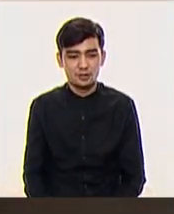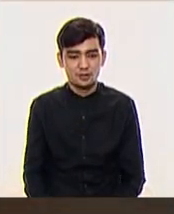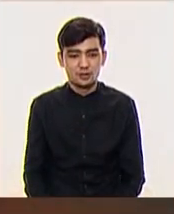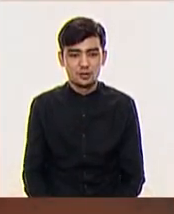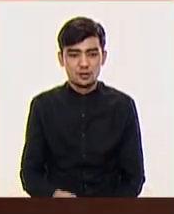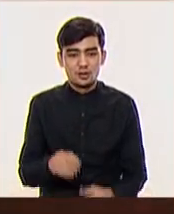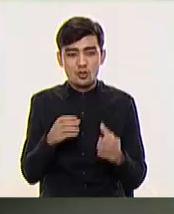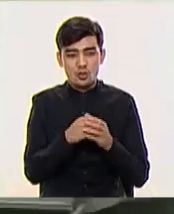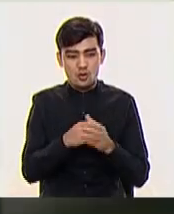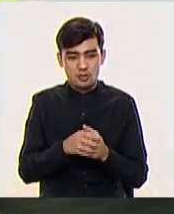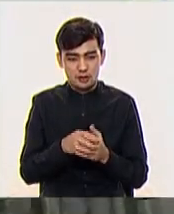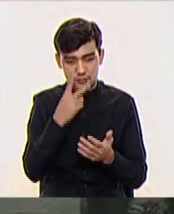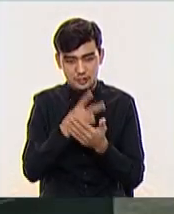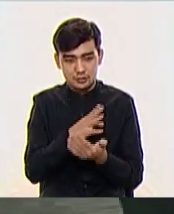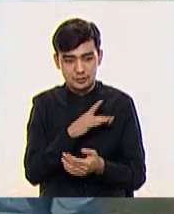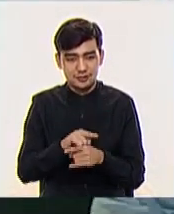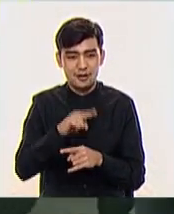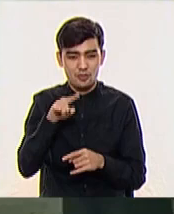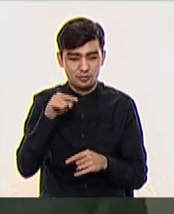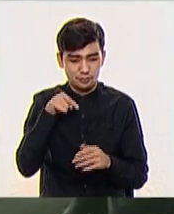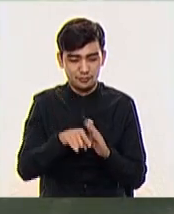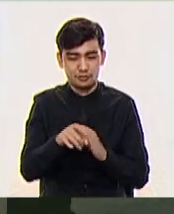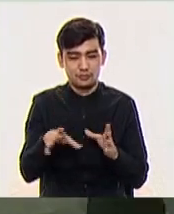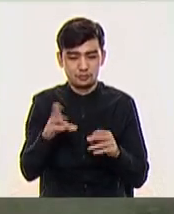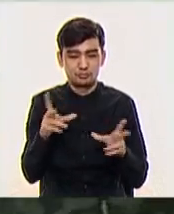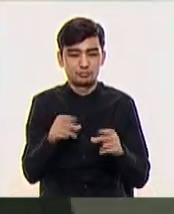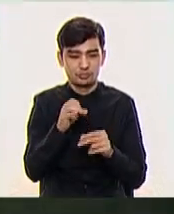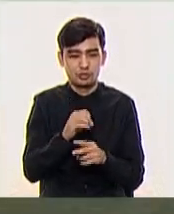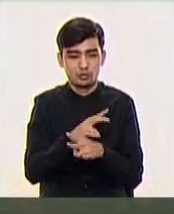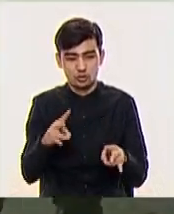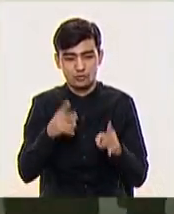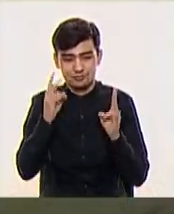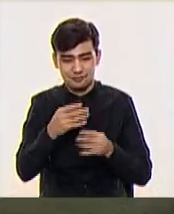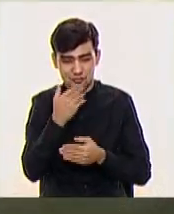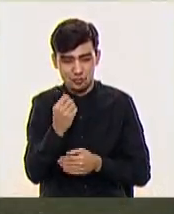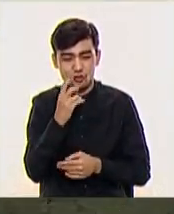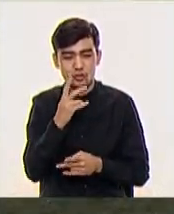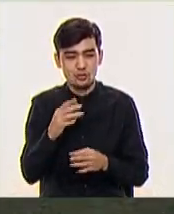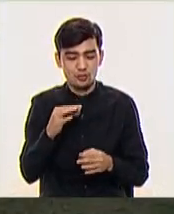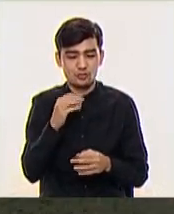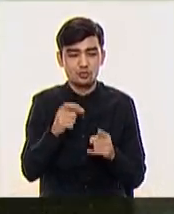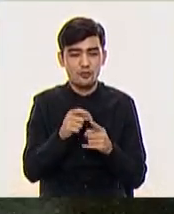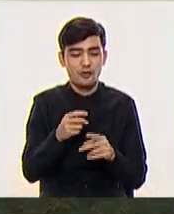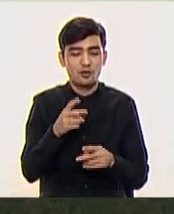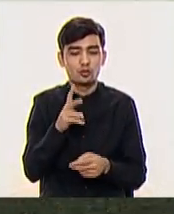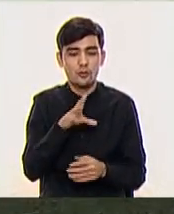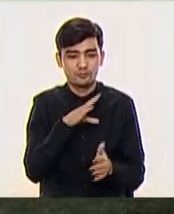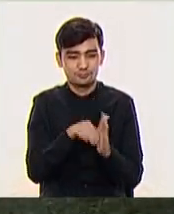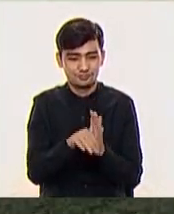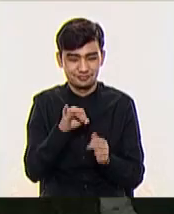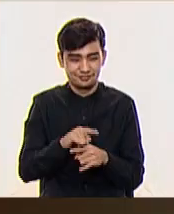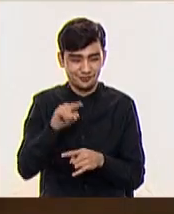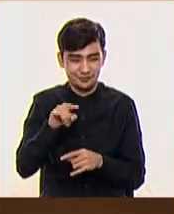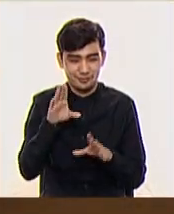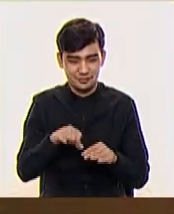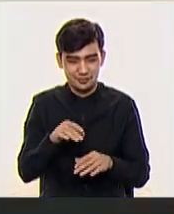В авиакомпании подчеркнули, что самолет приземлился благополучно, никто из пассажиров не пострадал. По словам тех, кто был на борту, воздушное